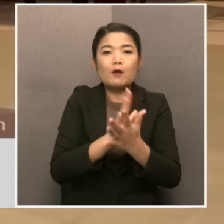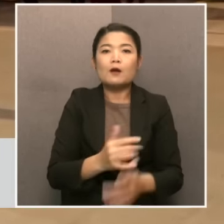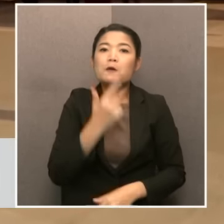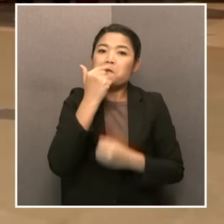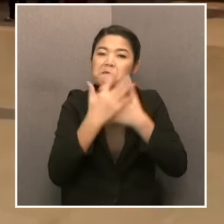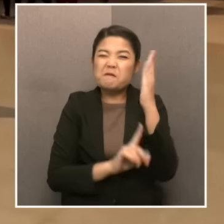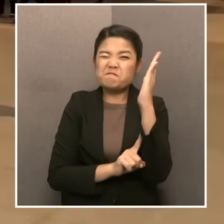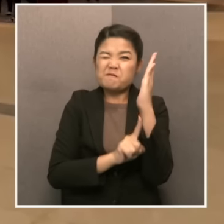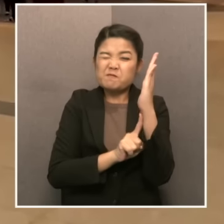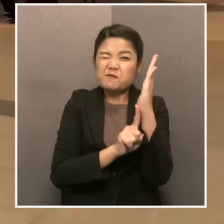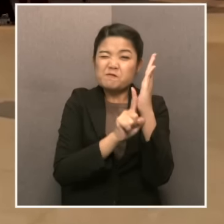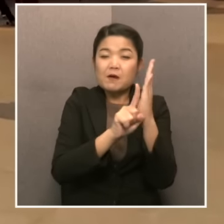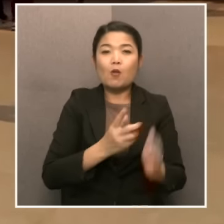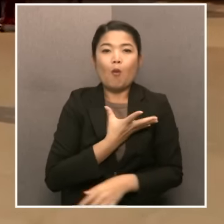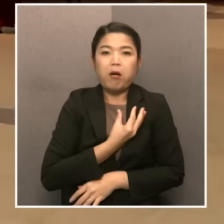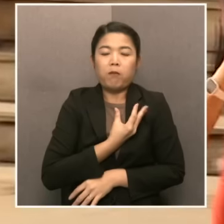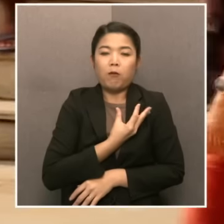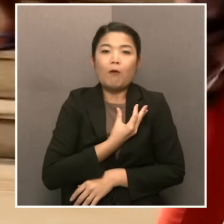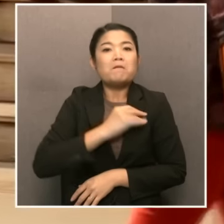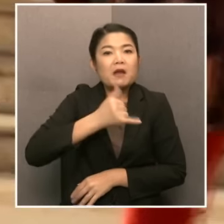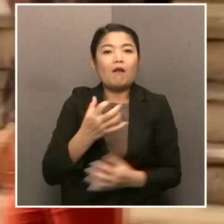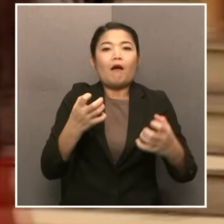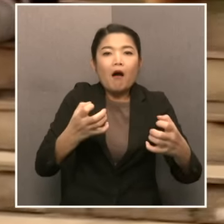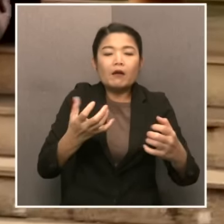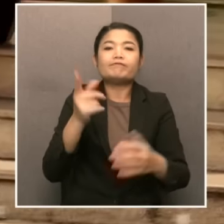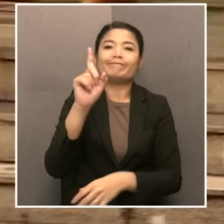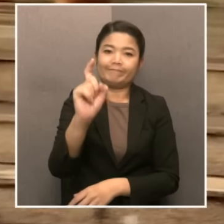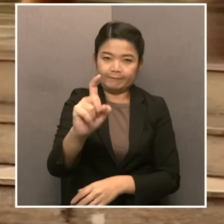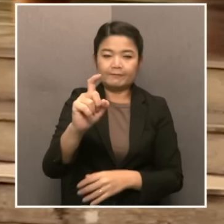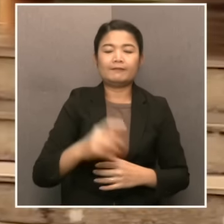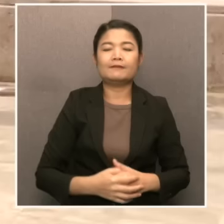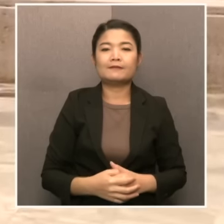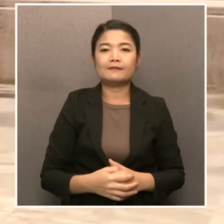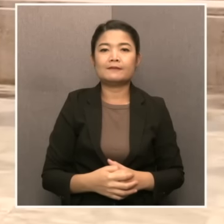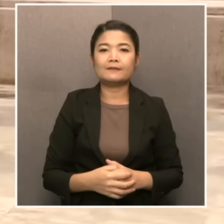งขึ้นหัวใจทำงานหนักจนอาจจะทำให้ช็อกและเสียชีวิตได้ค่ะ